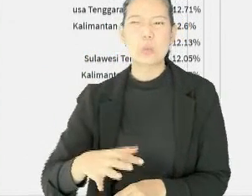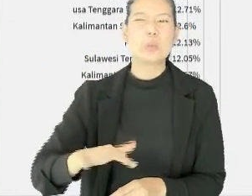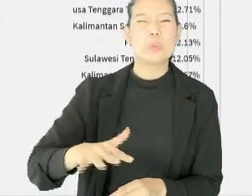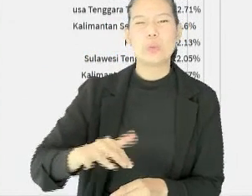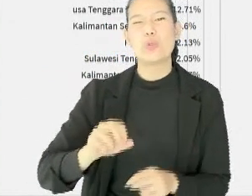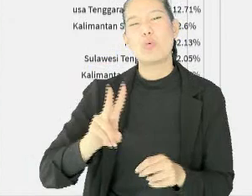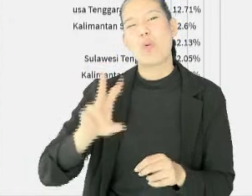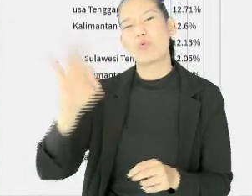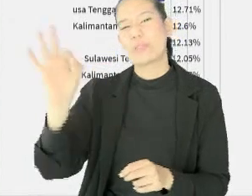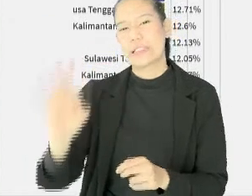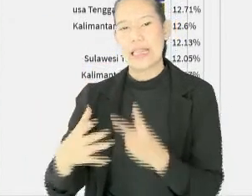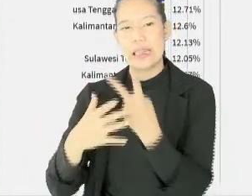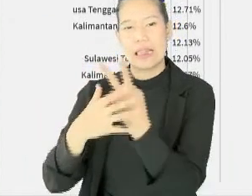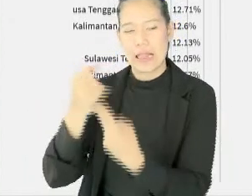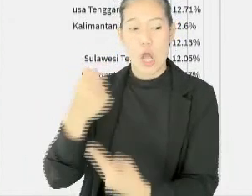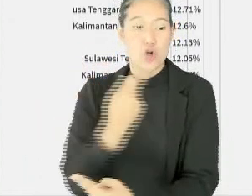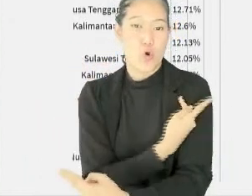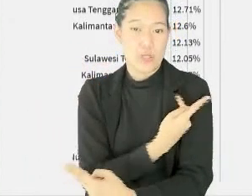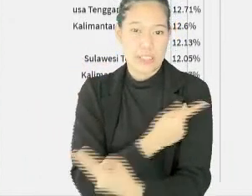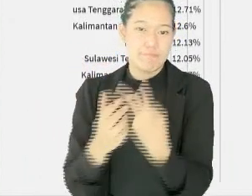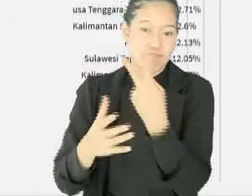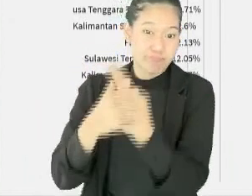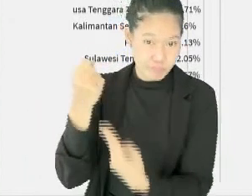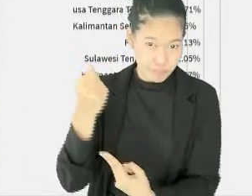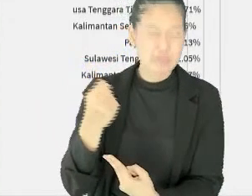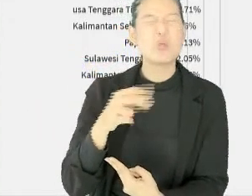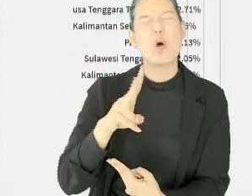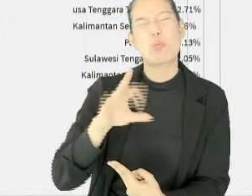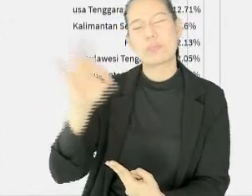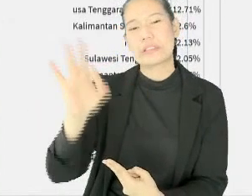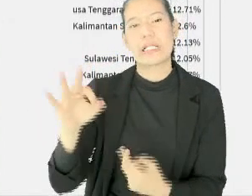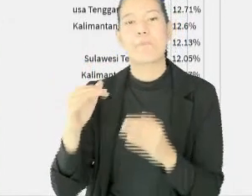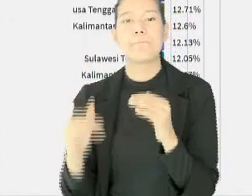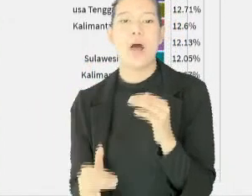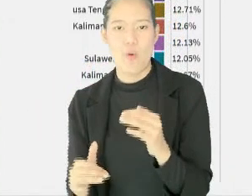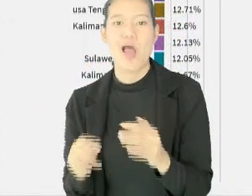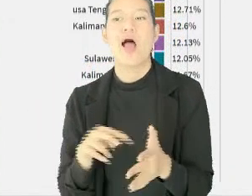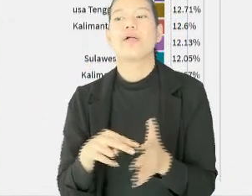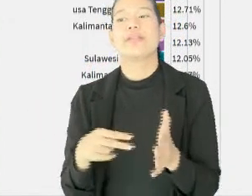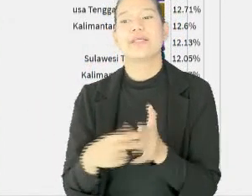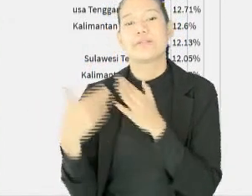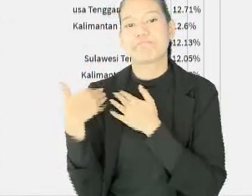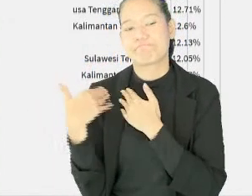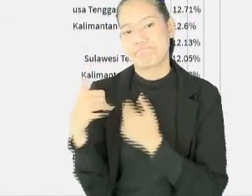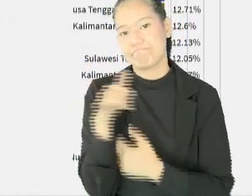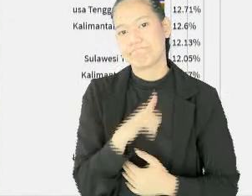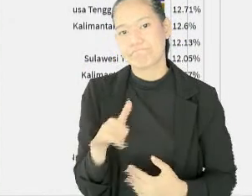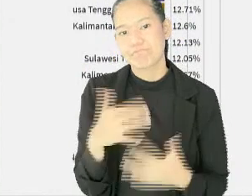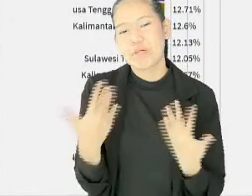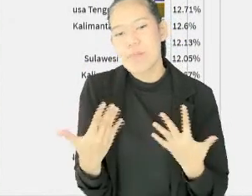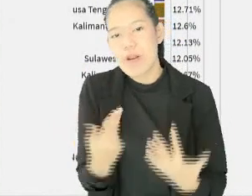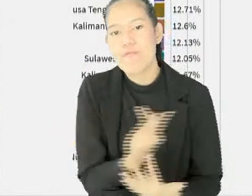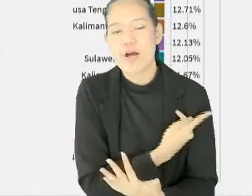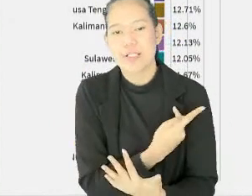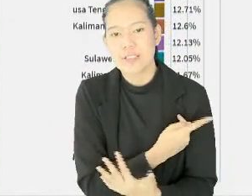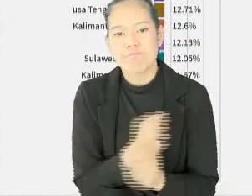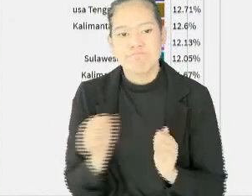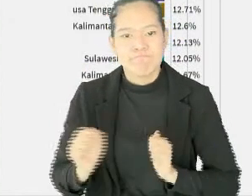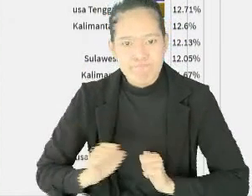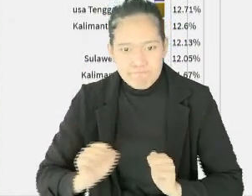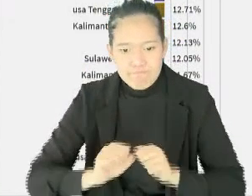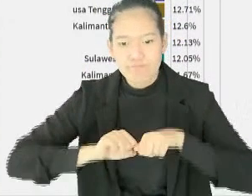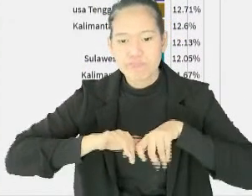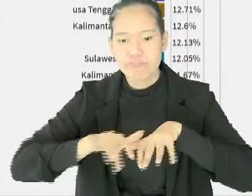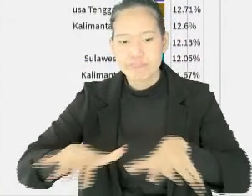kurang dari 20% dan ini yang PR kita bersama juga jadi kita masih punya PR Bagaimanakah flash vaksinasinya bisa